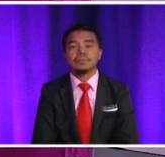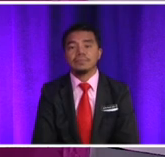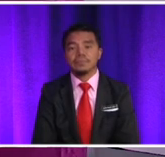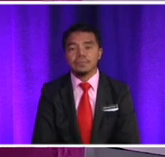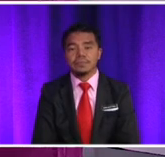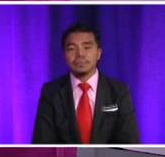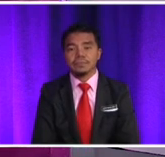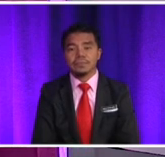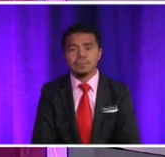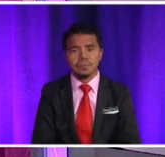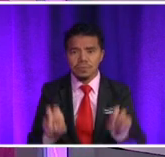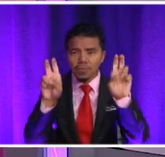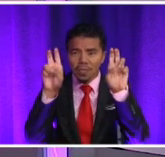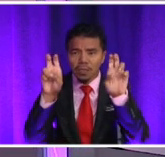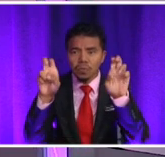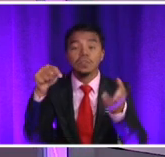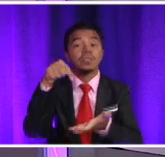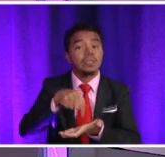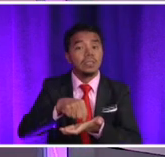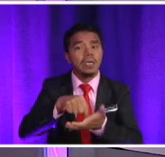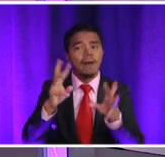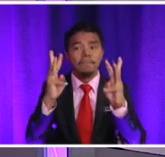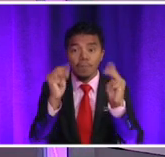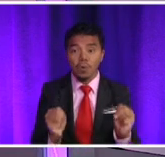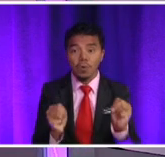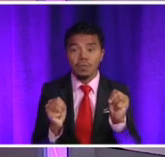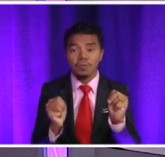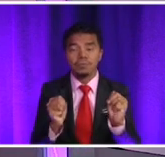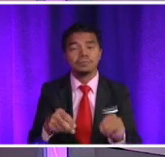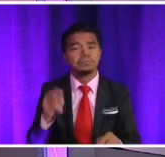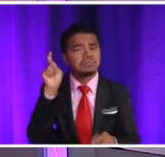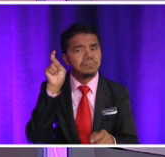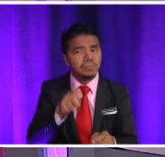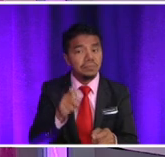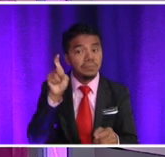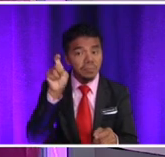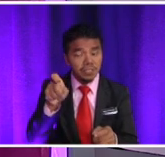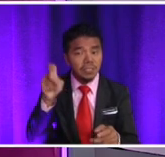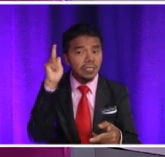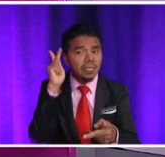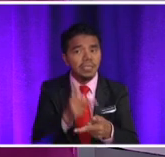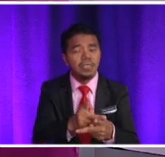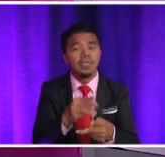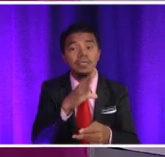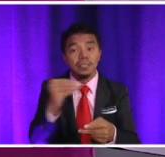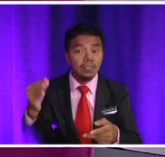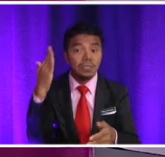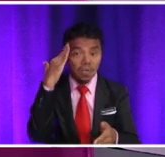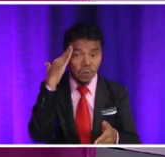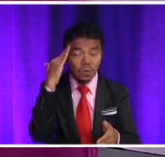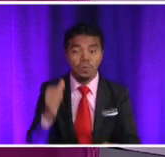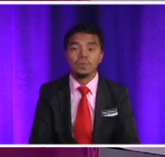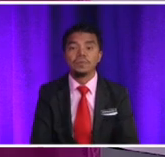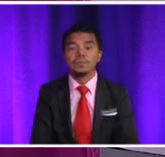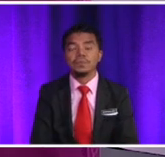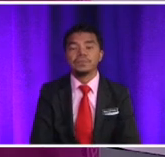tajuk yang mesti murid kenali dahulu tajuk ini masuk dan istilah supaya mereka akan nampak nanti